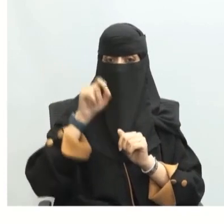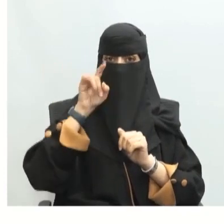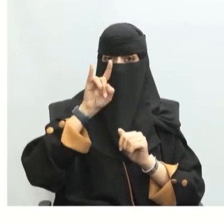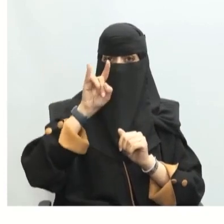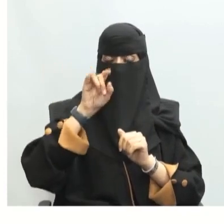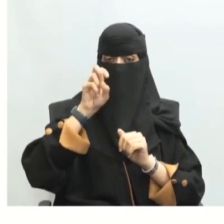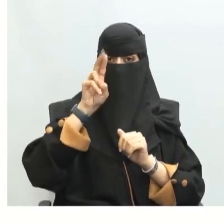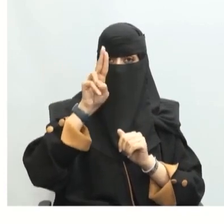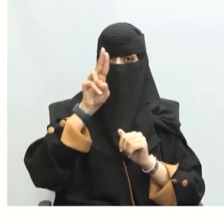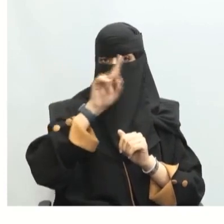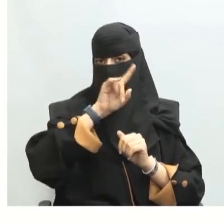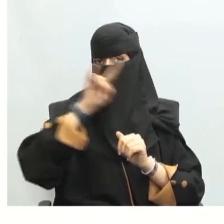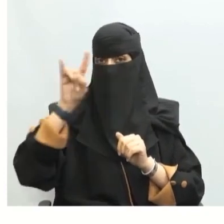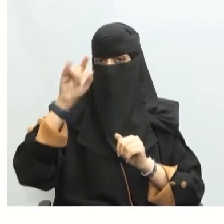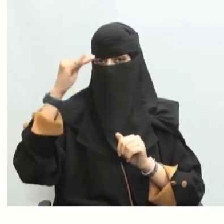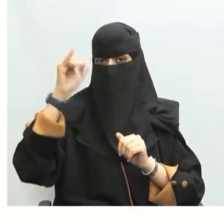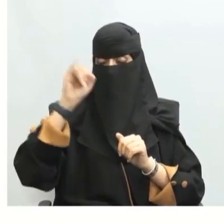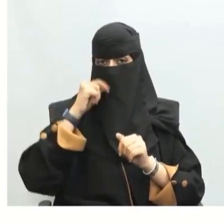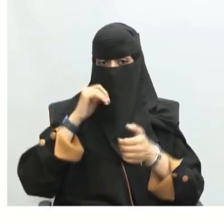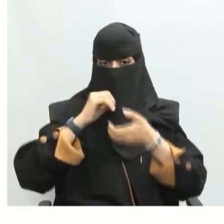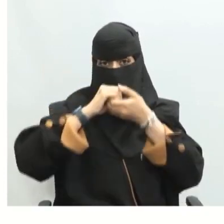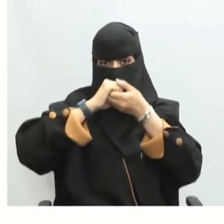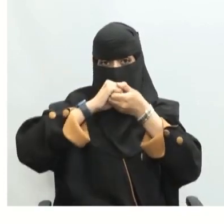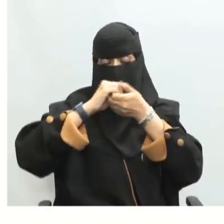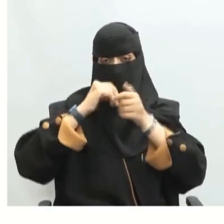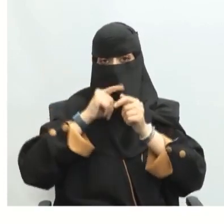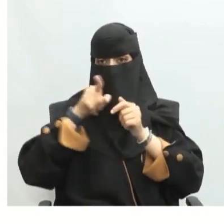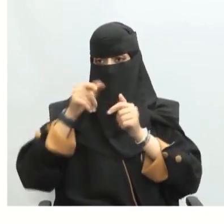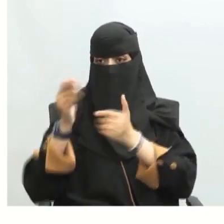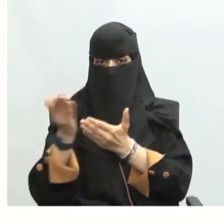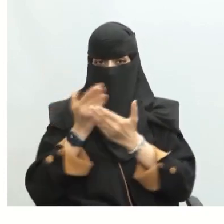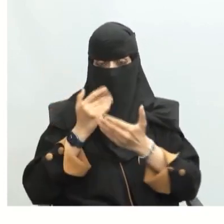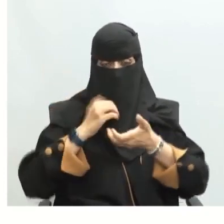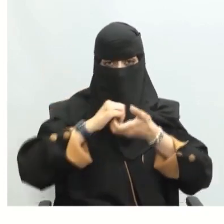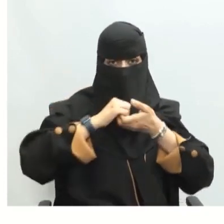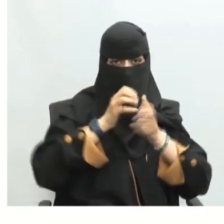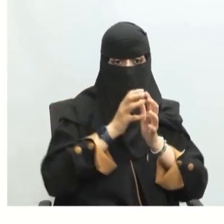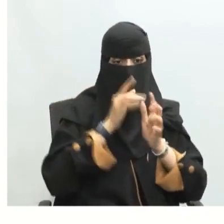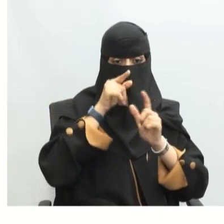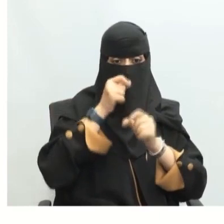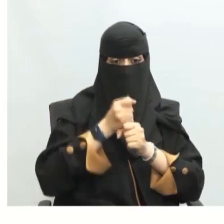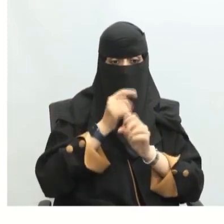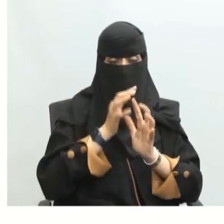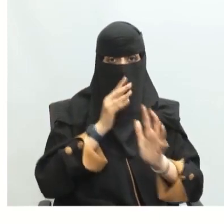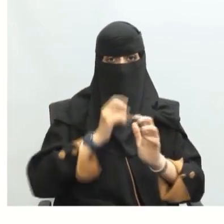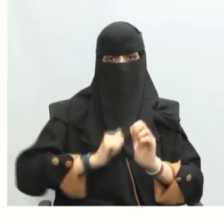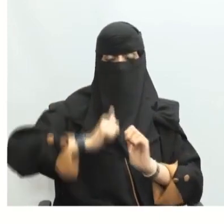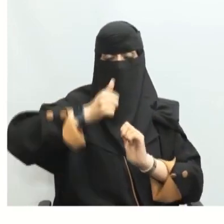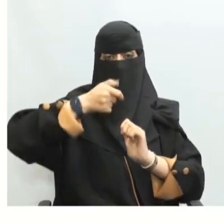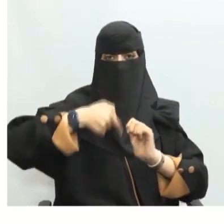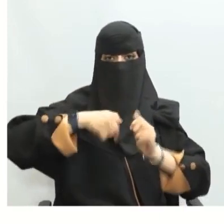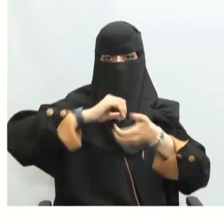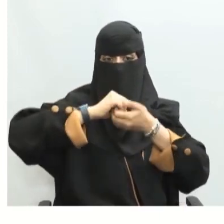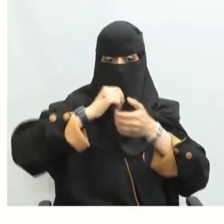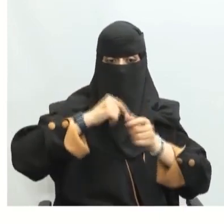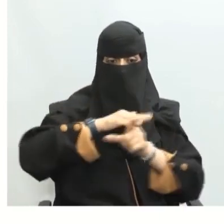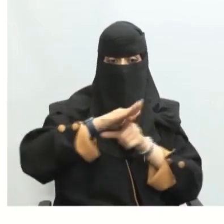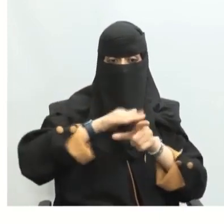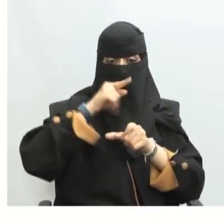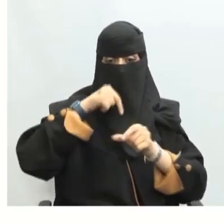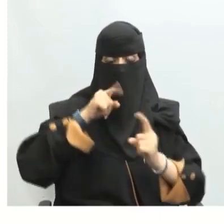المسمى تلاحم اذا هو يدعو الى اللحمه الوطنيه وتعزيز قيم الوحده الوطنيه